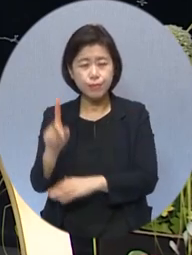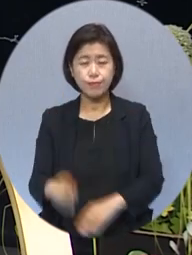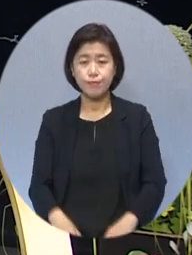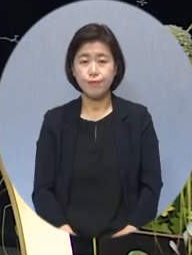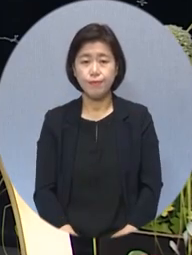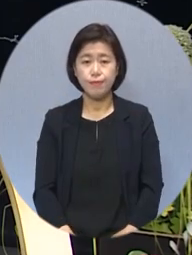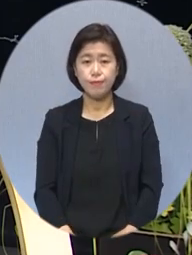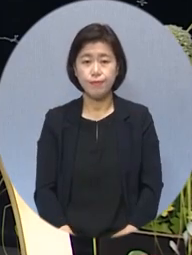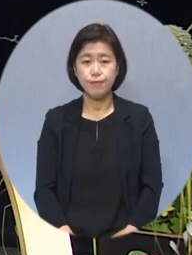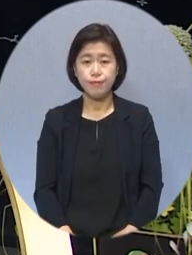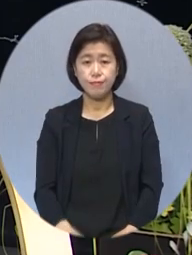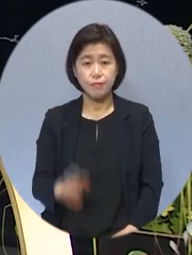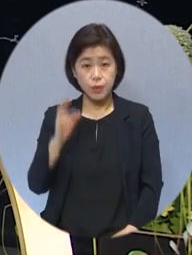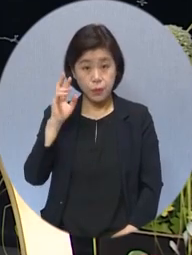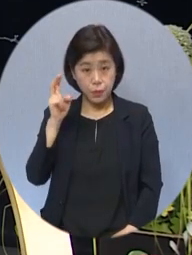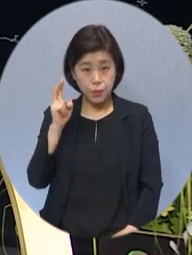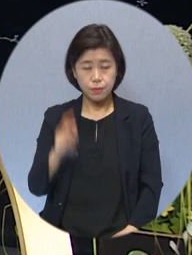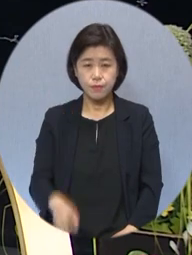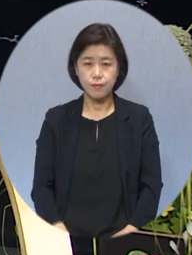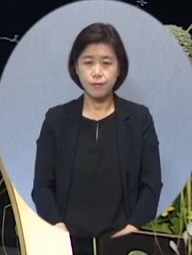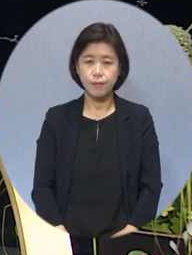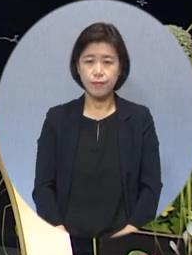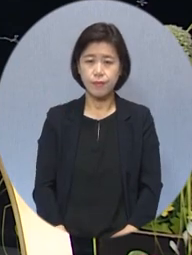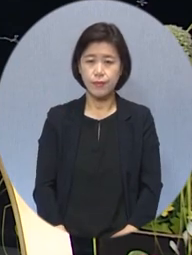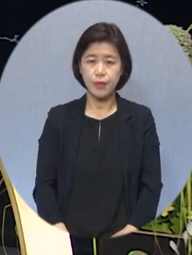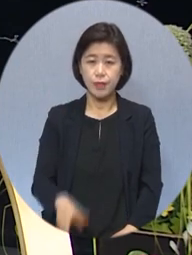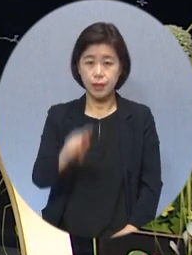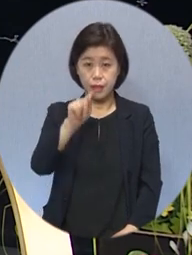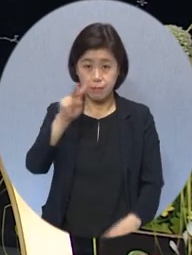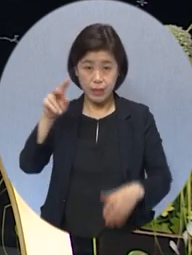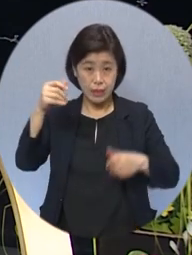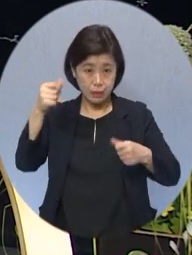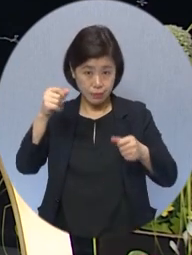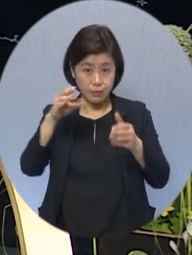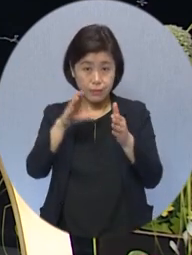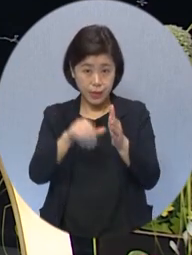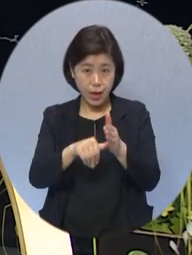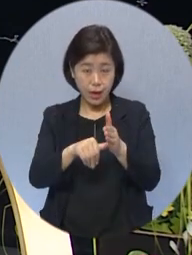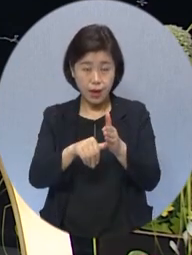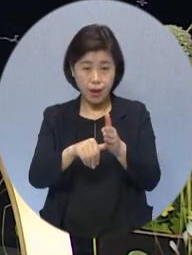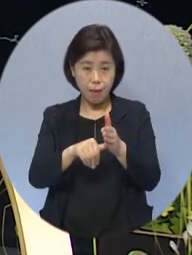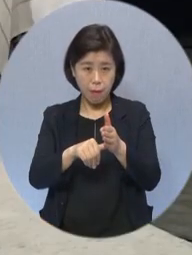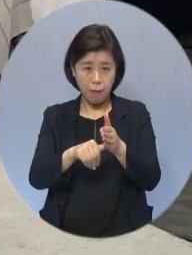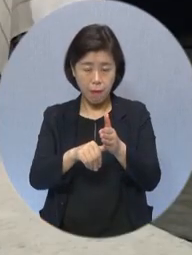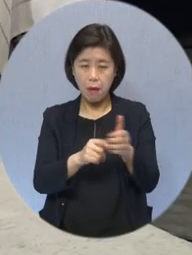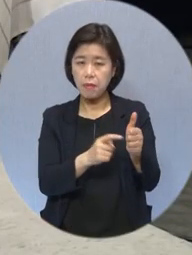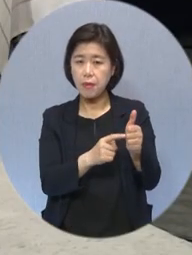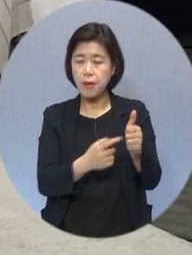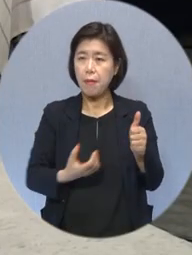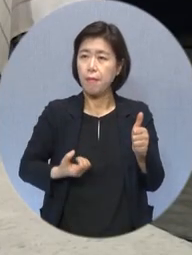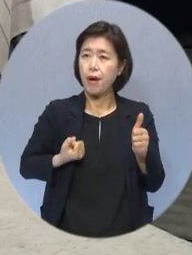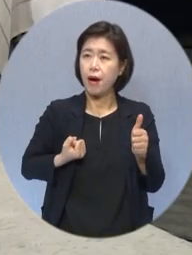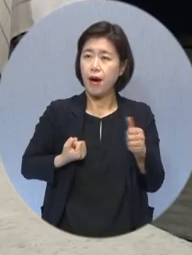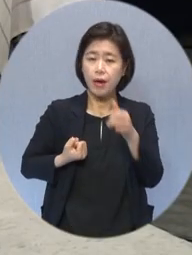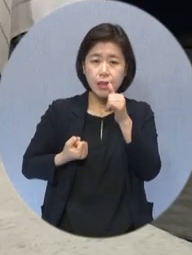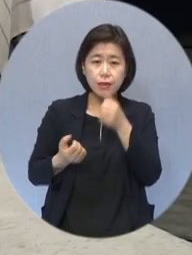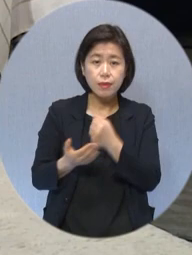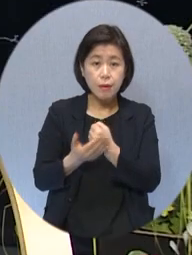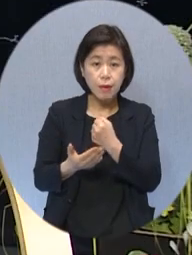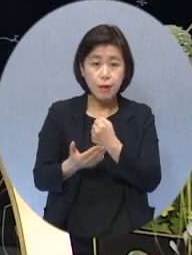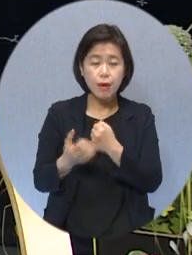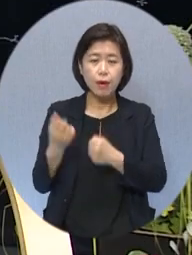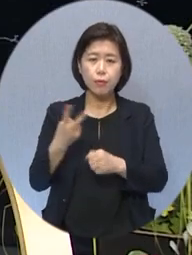혹시 텔레비전 드라마에서 유명 배우가 들고 있었다고, 유명인이 한 문장